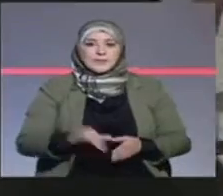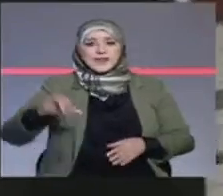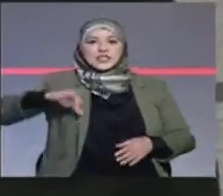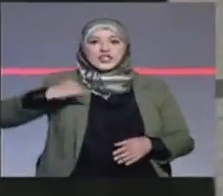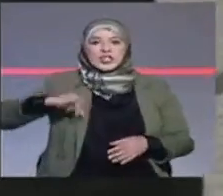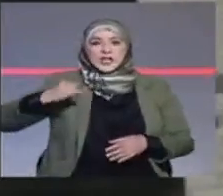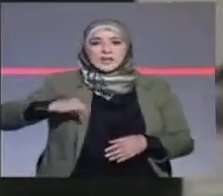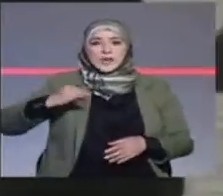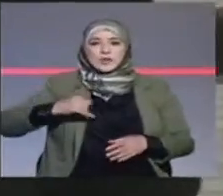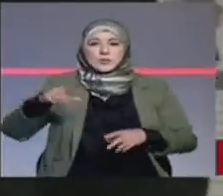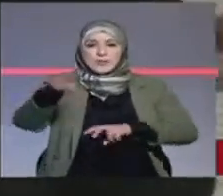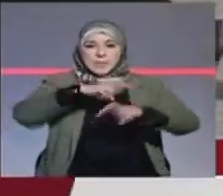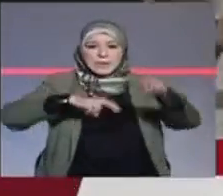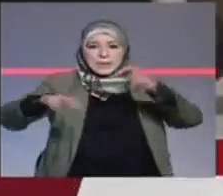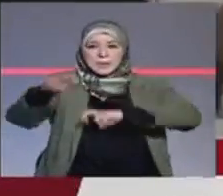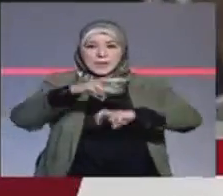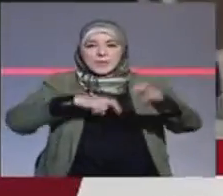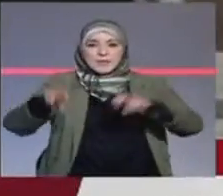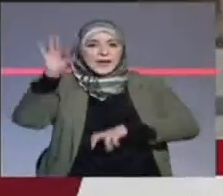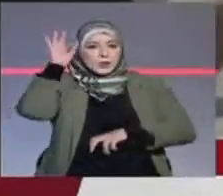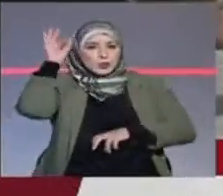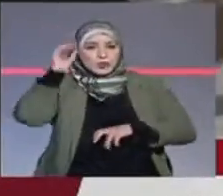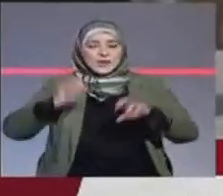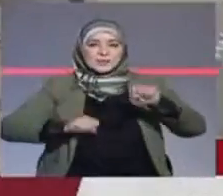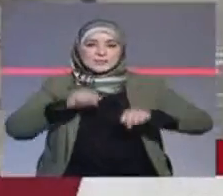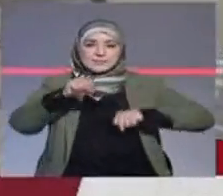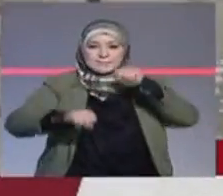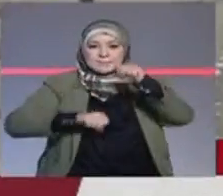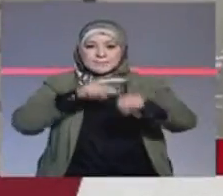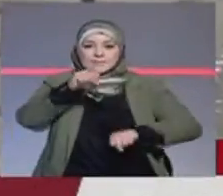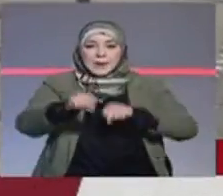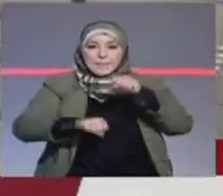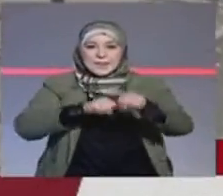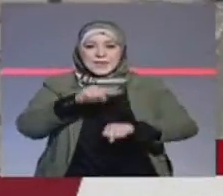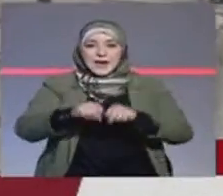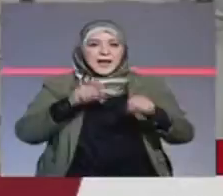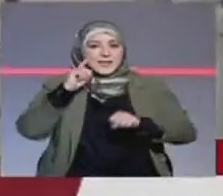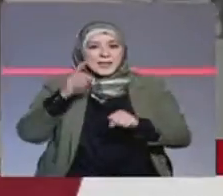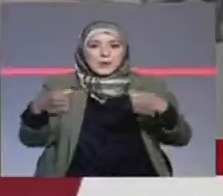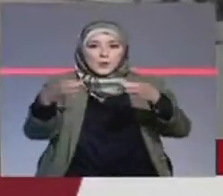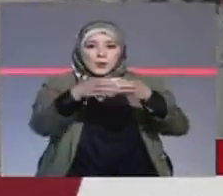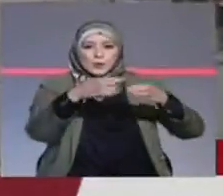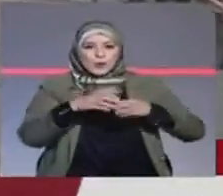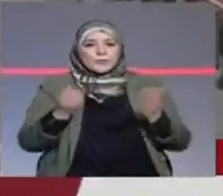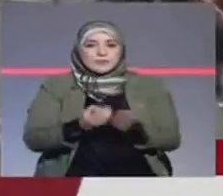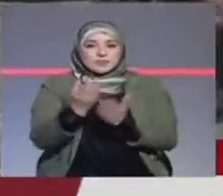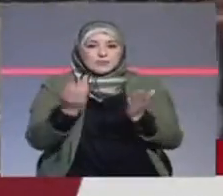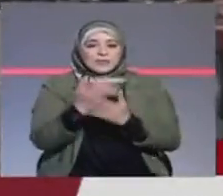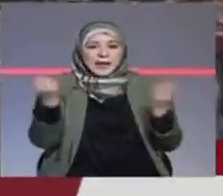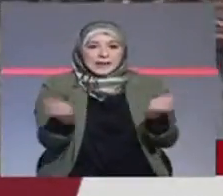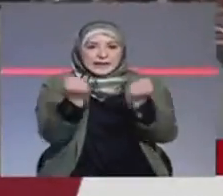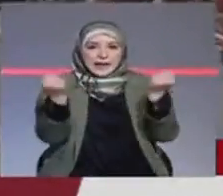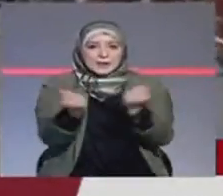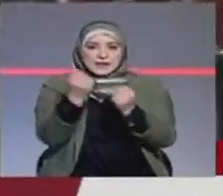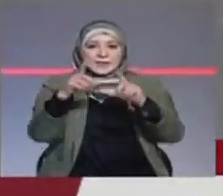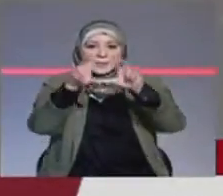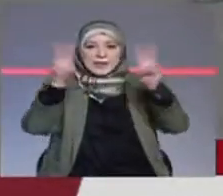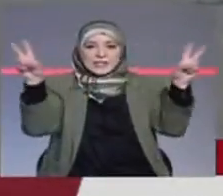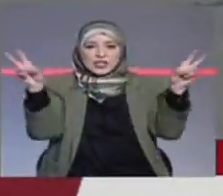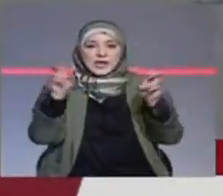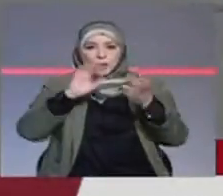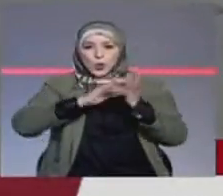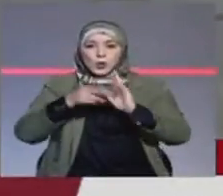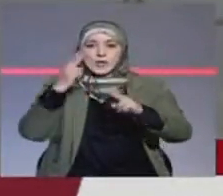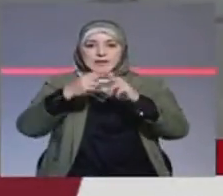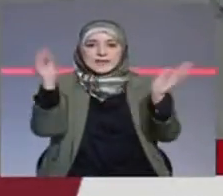شباب يجوب البلاد على متن دراجات هوائية ضمن قافلة تحسيسية متنقلة شعارها